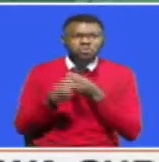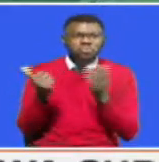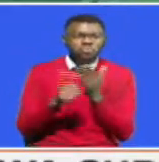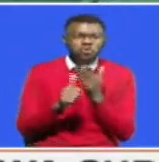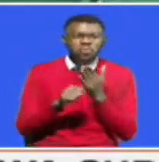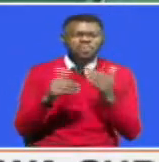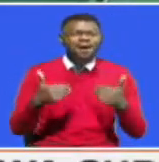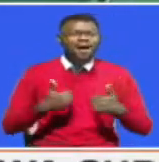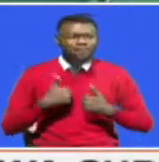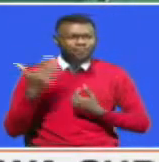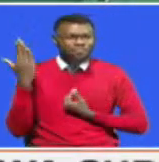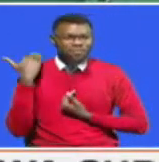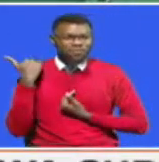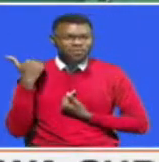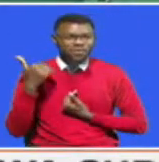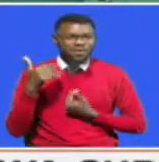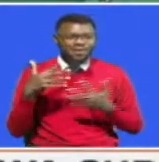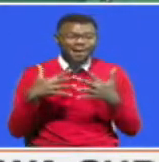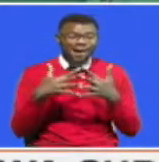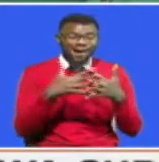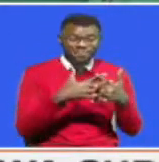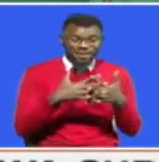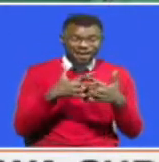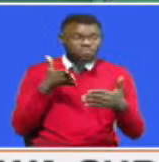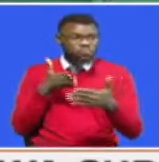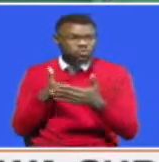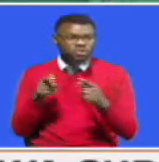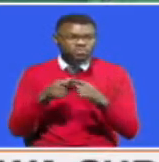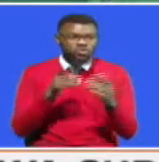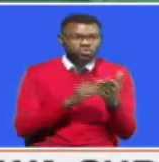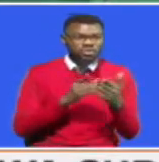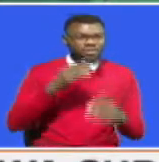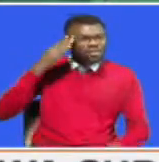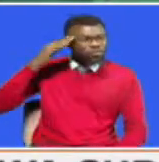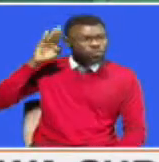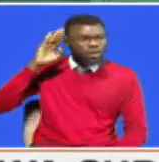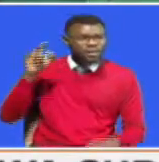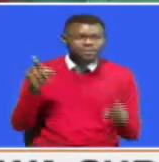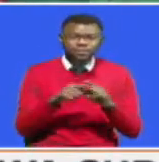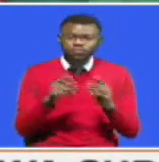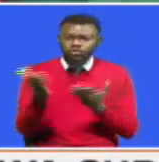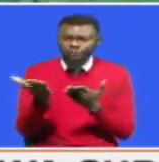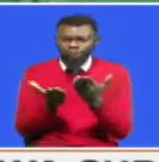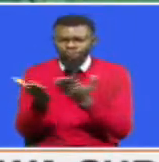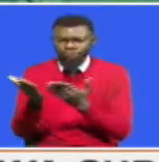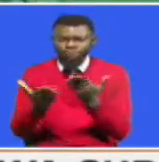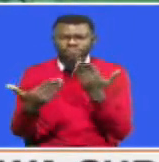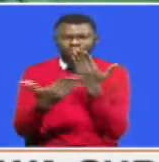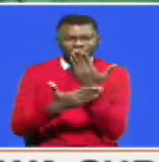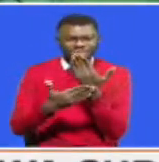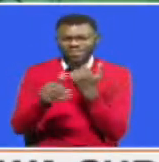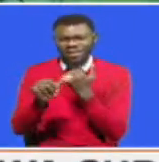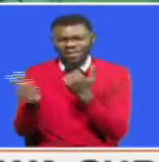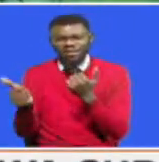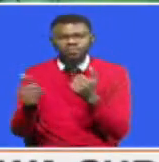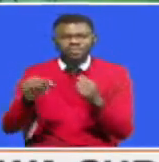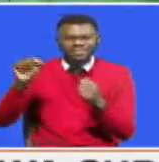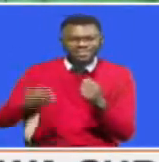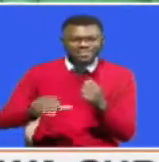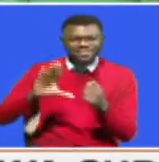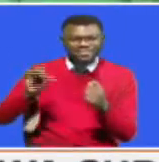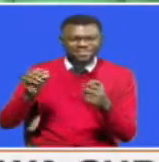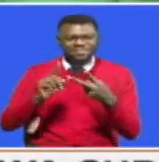vilivyowekwa dhidi yao na taifa la Marekani. Madaktari wa Cuba pia wamekuwa kihudumu mataifa mengine kama Afrika